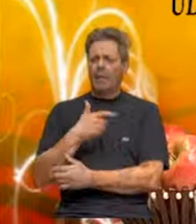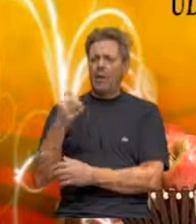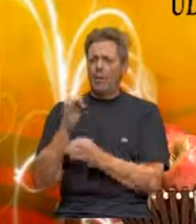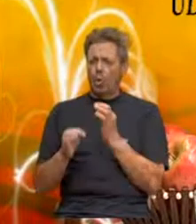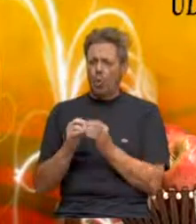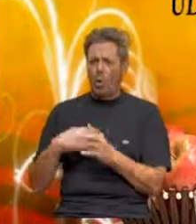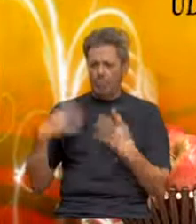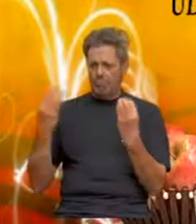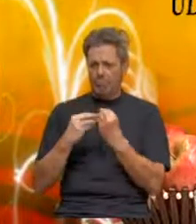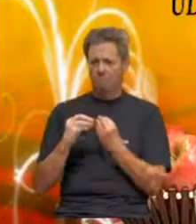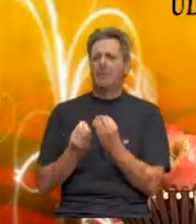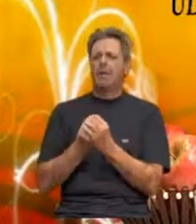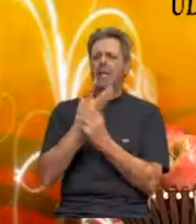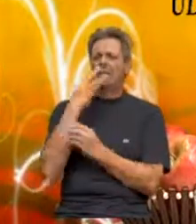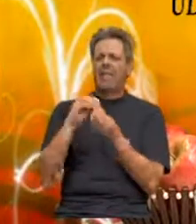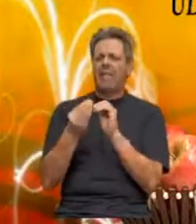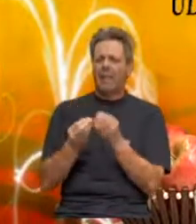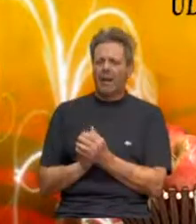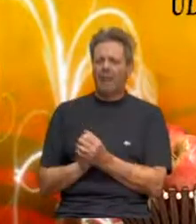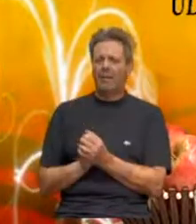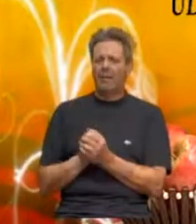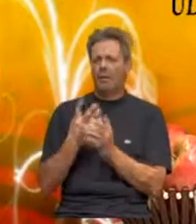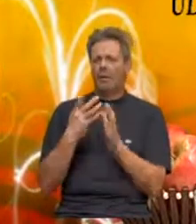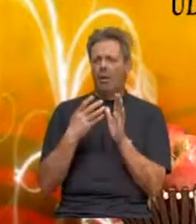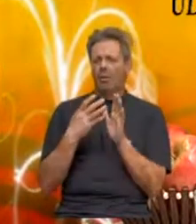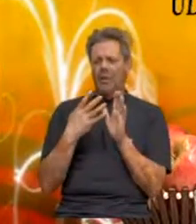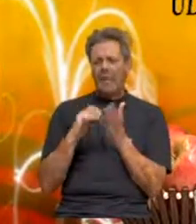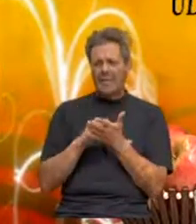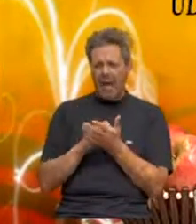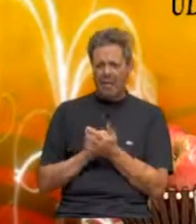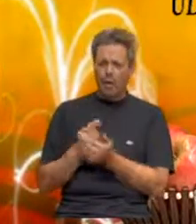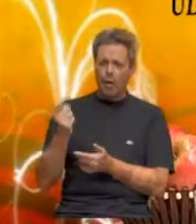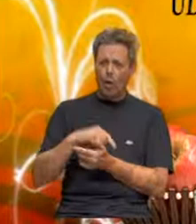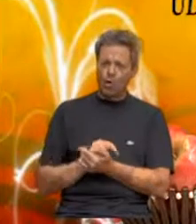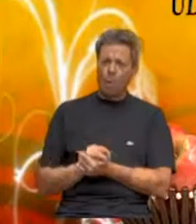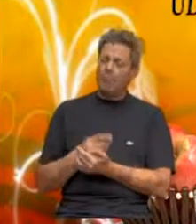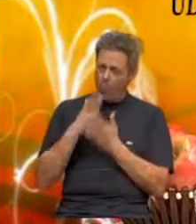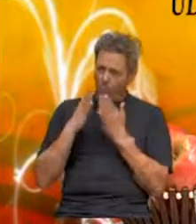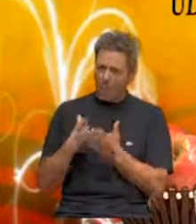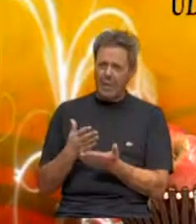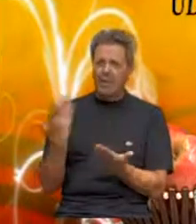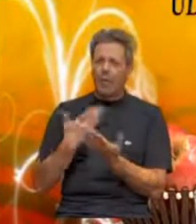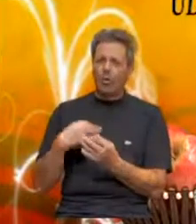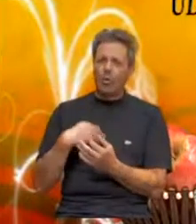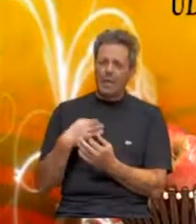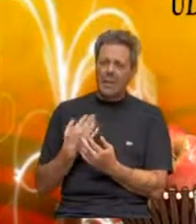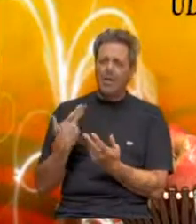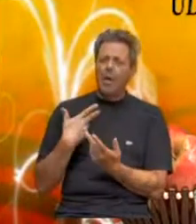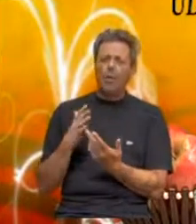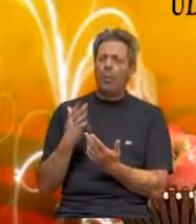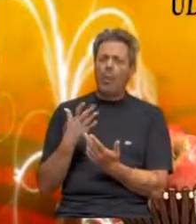rujna smo svi na Cvjetnom trgu od 10 sati. Dragi gledatelji, dođite, profitirajte, uvjerite se koliko ste zdravi, koliko